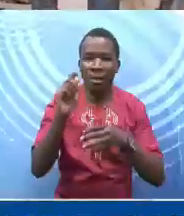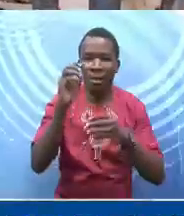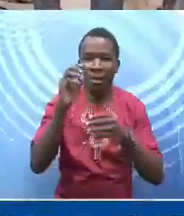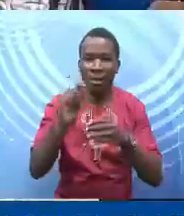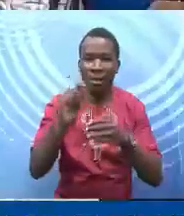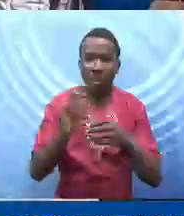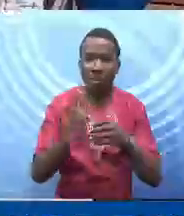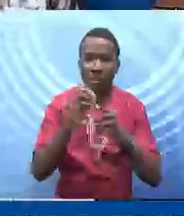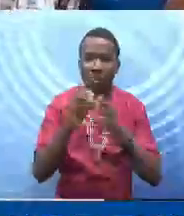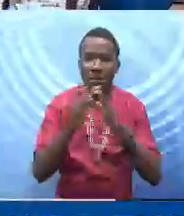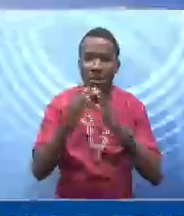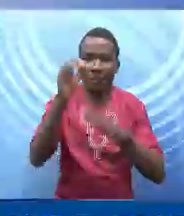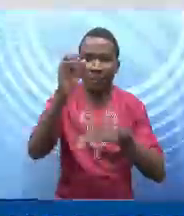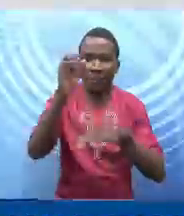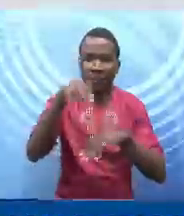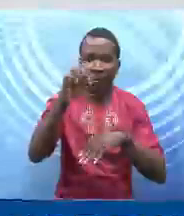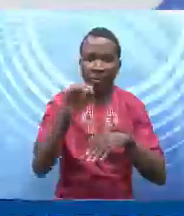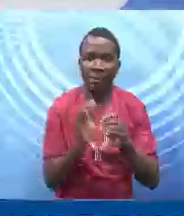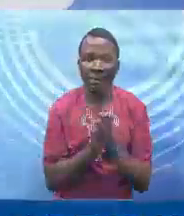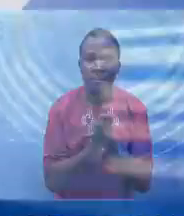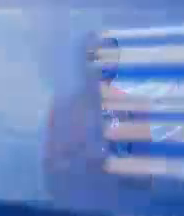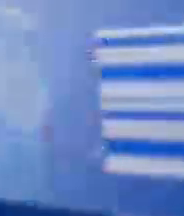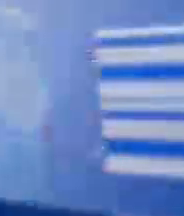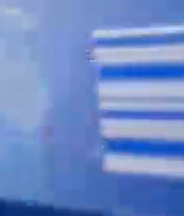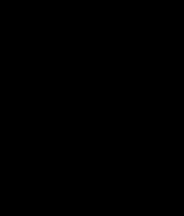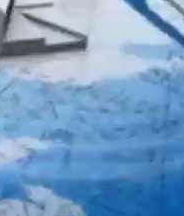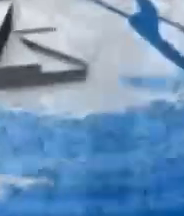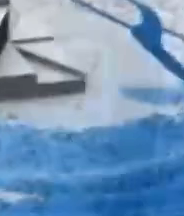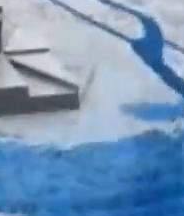TV i Kigali.